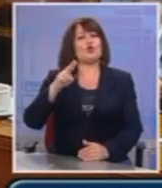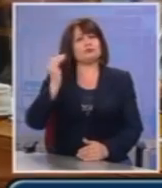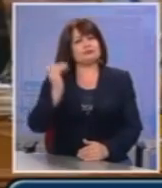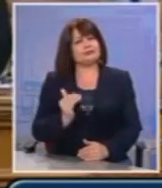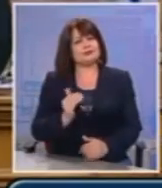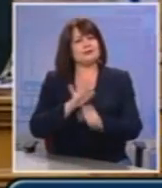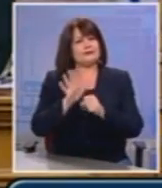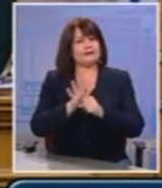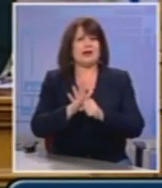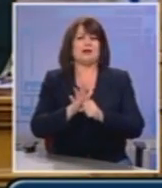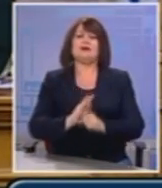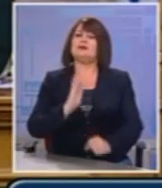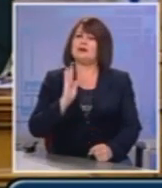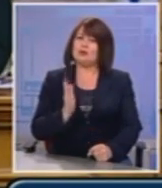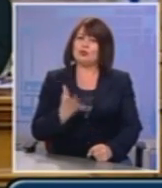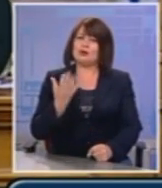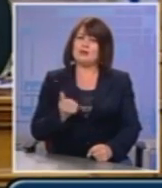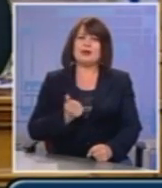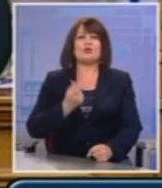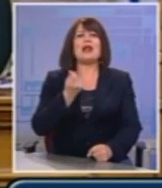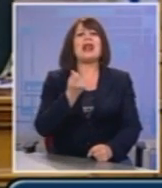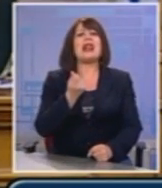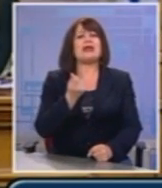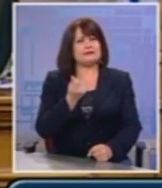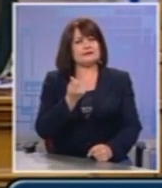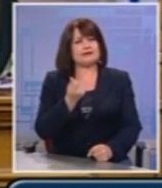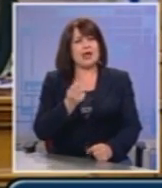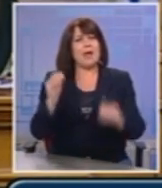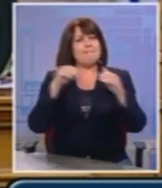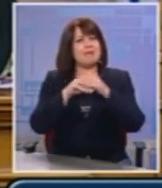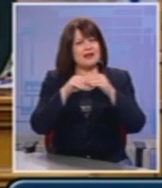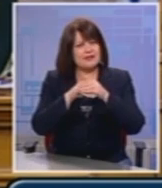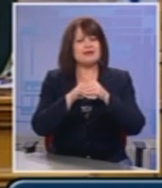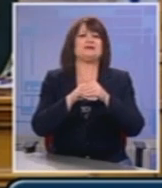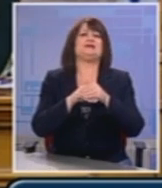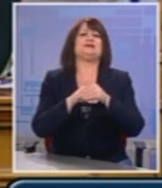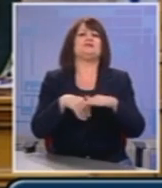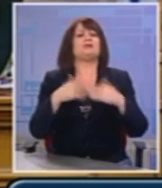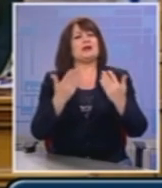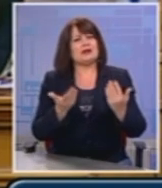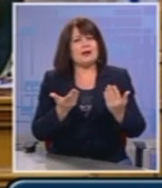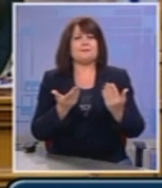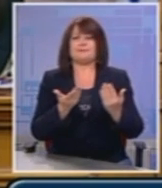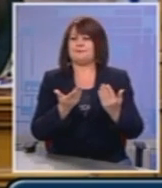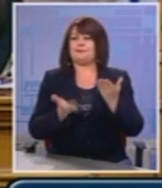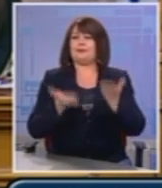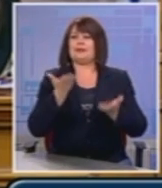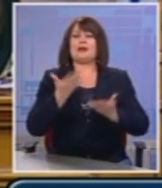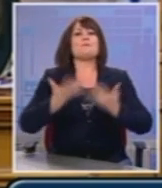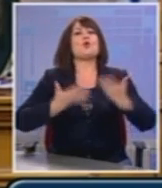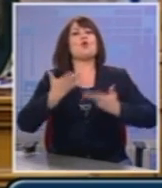επαρκές για να υπάρχουν τα χρήματα πια για επενδύσεις αλλά και για ισοσκελισμένους